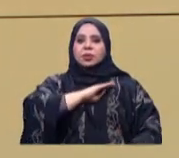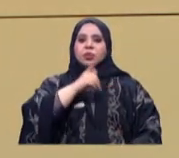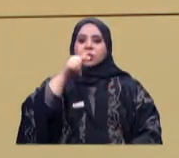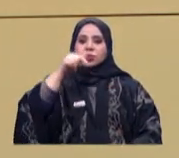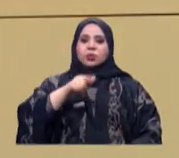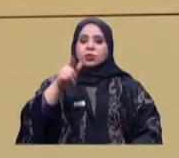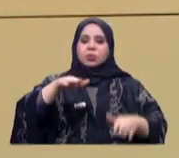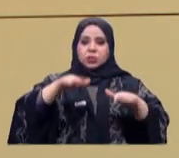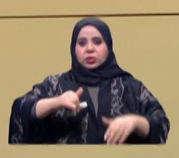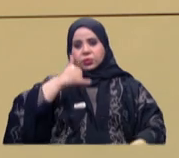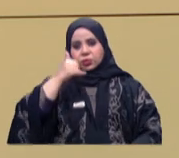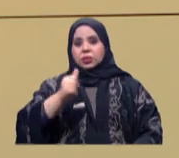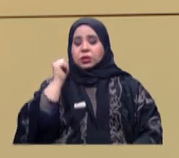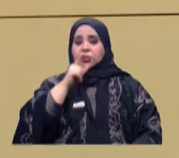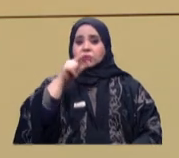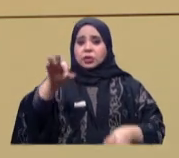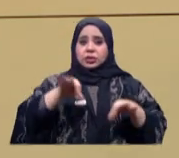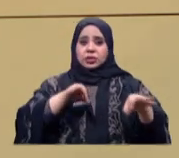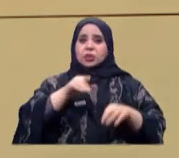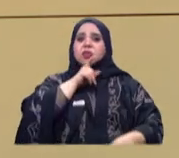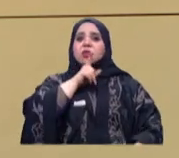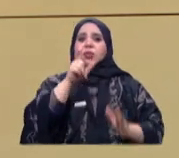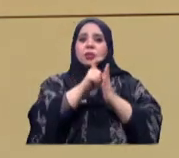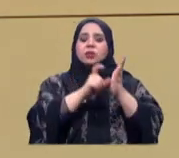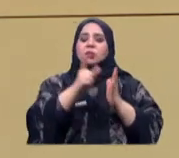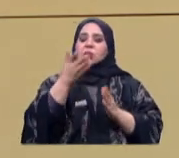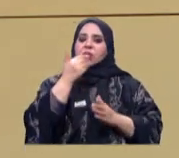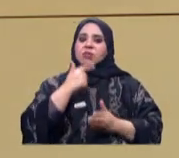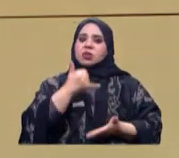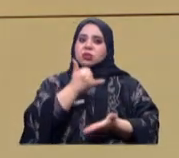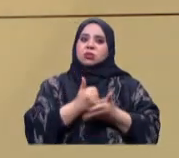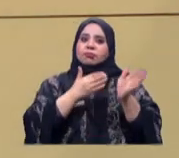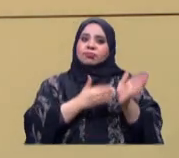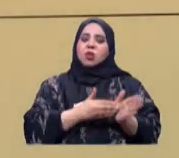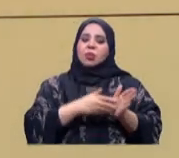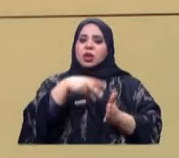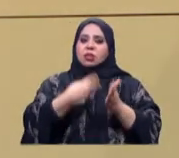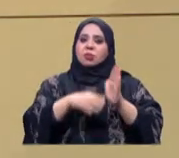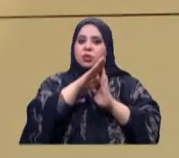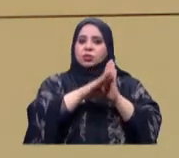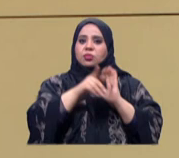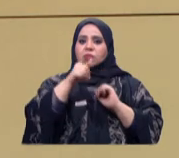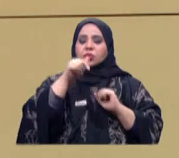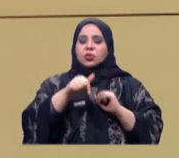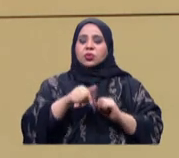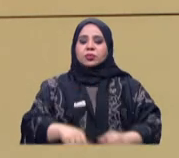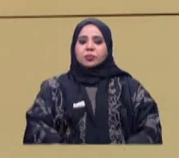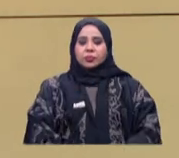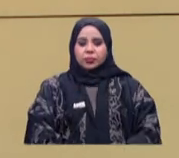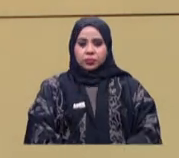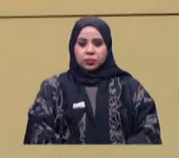خلال اتصال هاتفي، أكد أن سياسة نظام قطر بعدم الالتزام بالمواثيق ليست وليدة اللحظة.